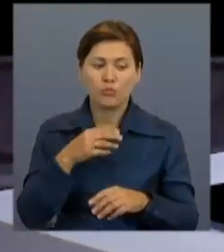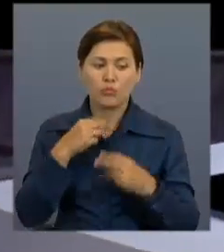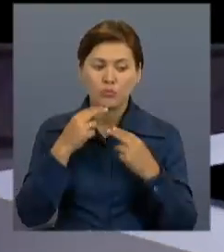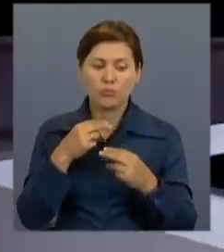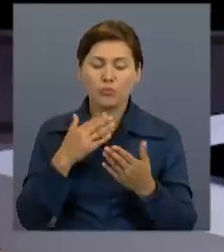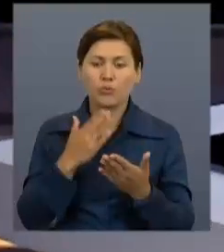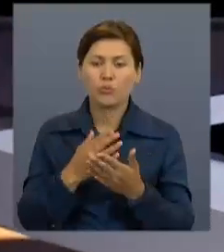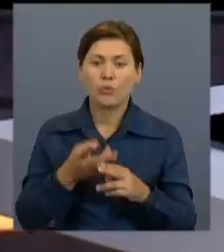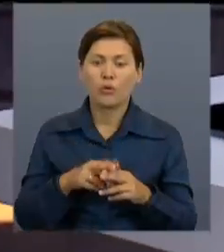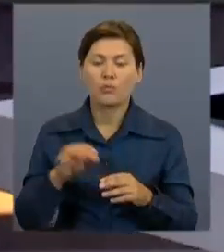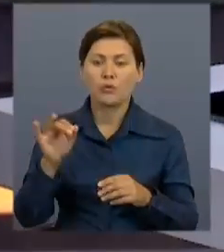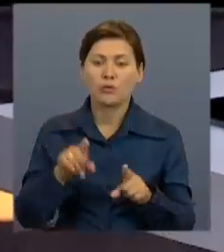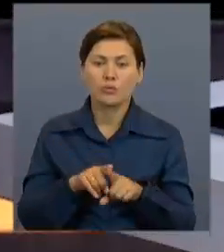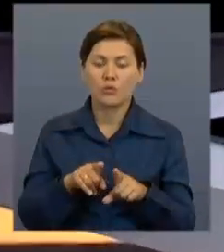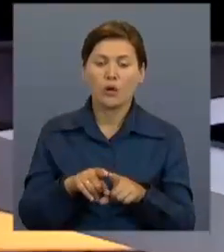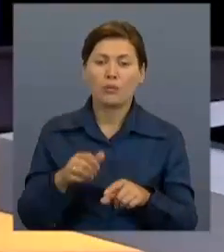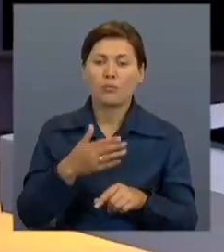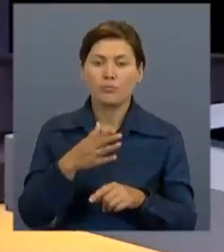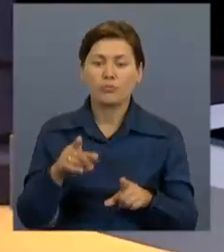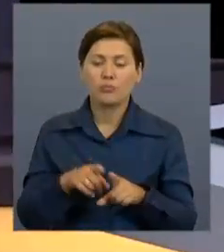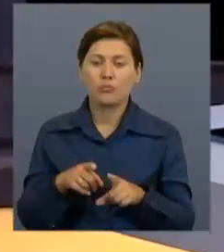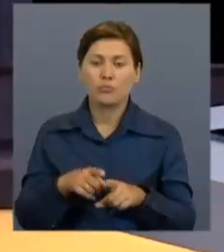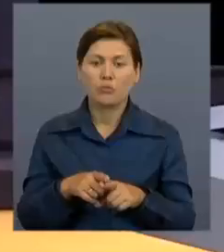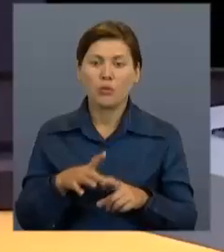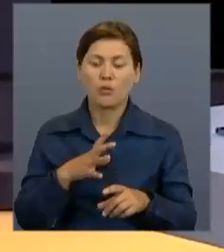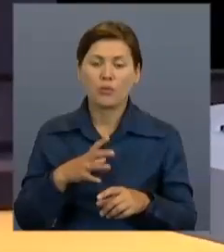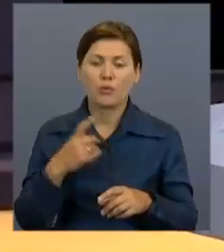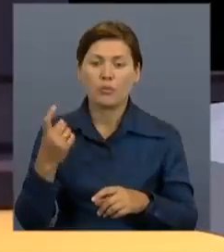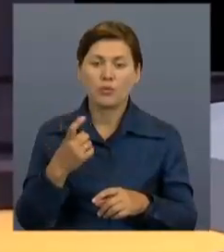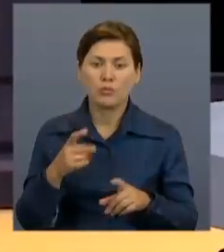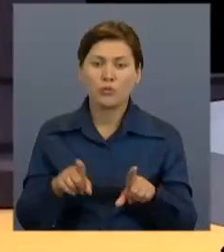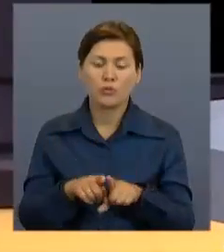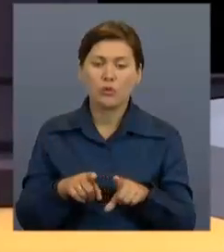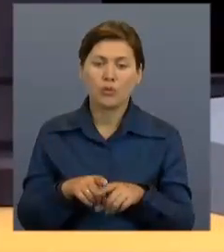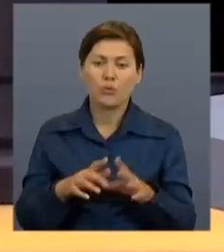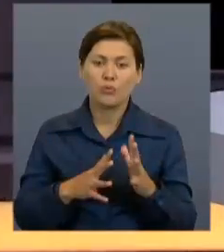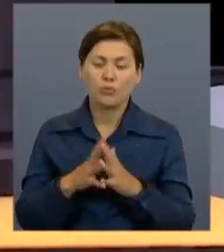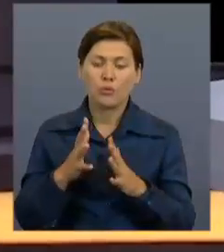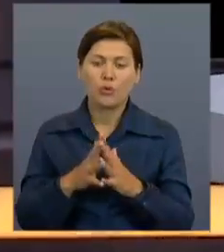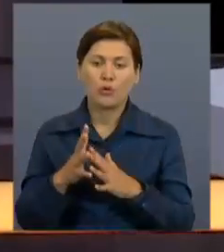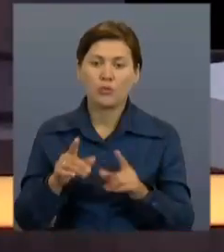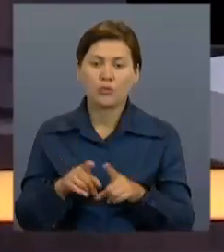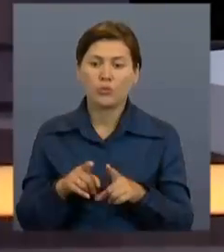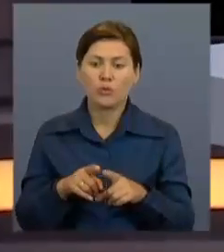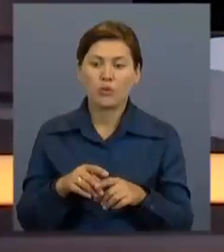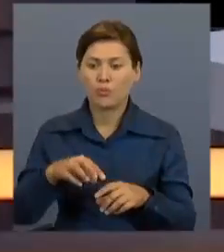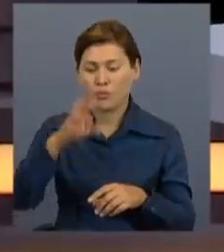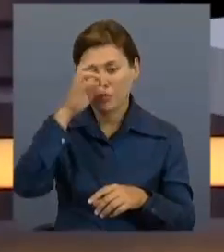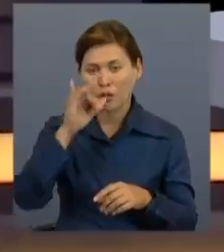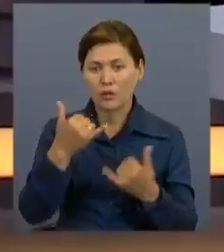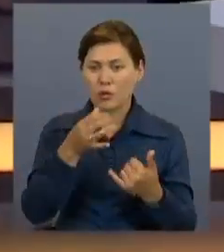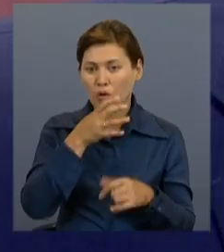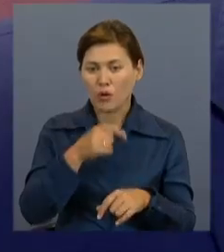келатыр. Әйтсе де бізбен деңгейлес экономикалық өсім деңгейлес мемлекеттерде бүгінгі